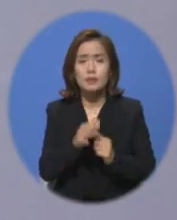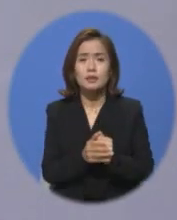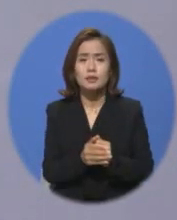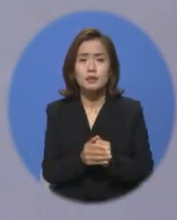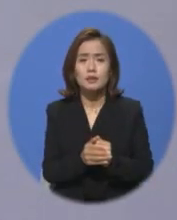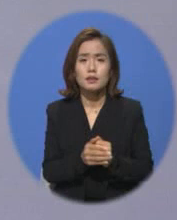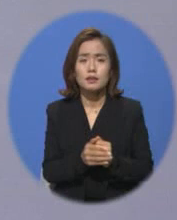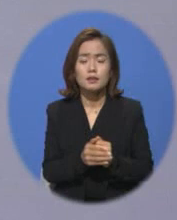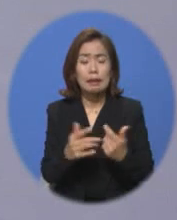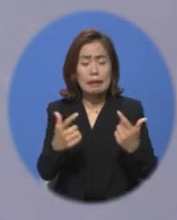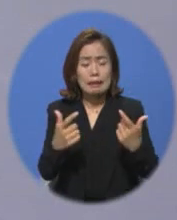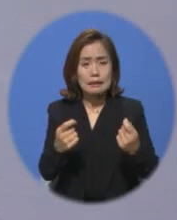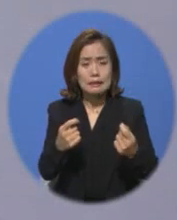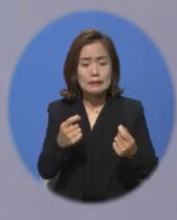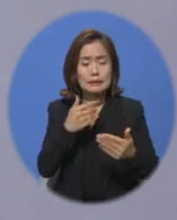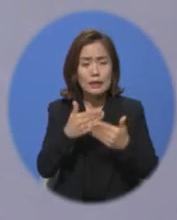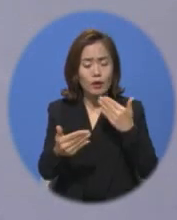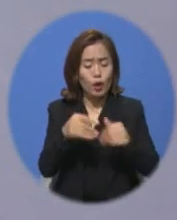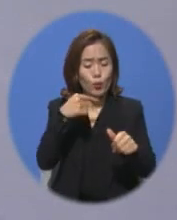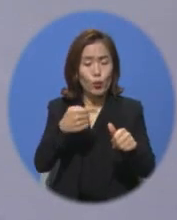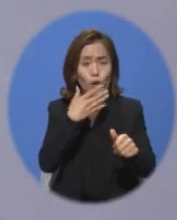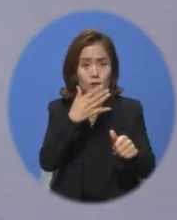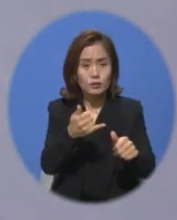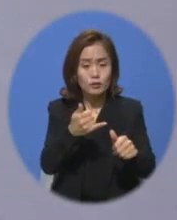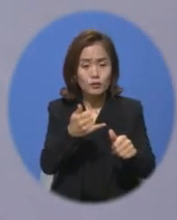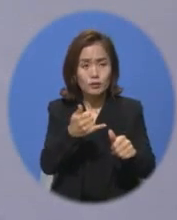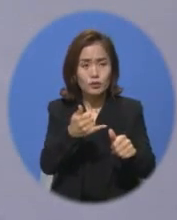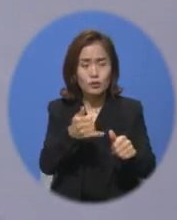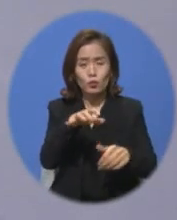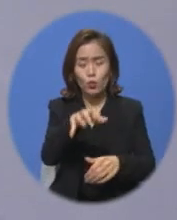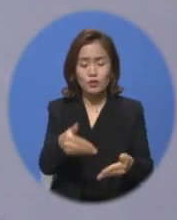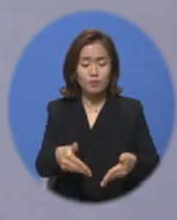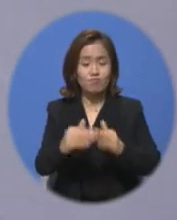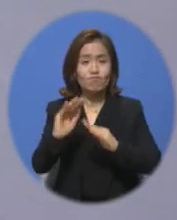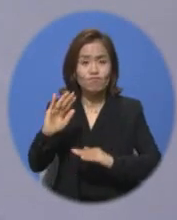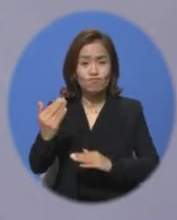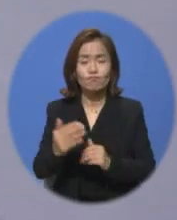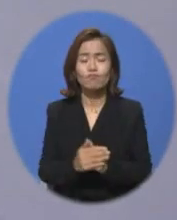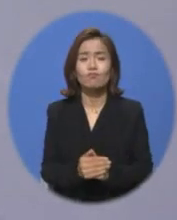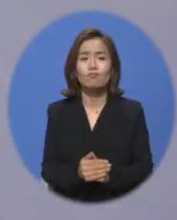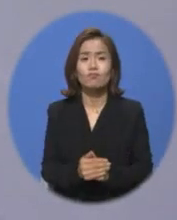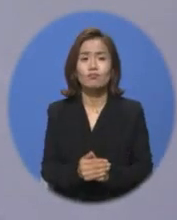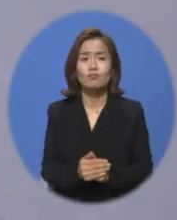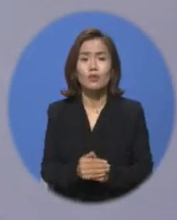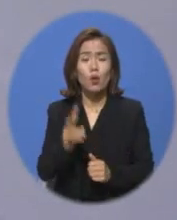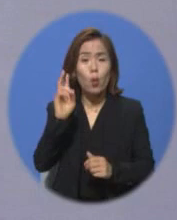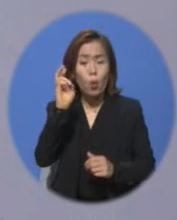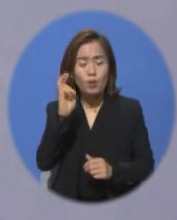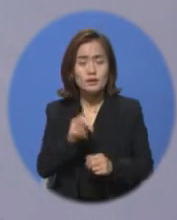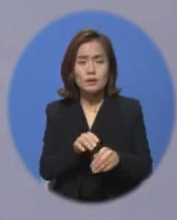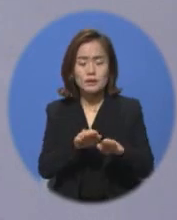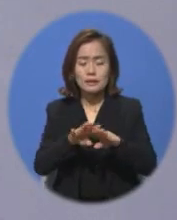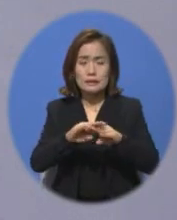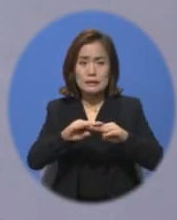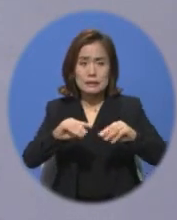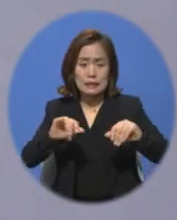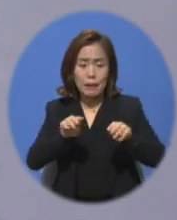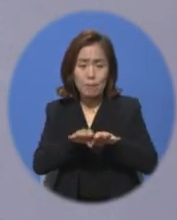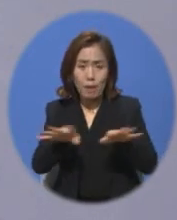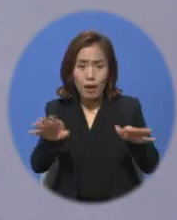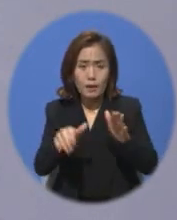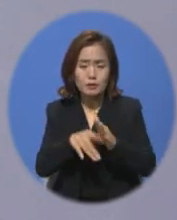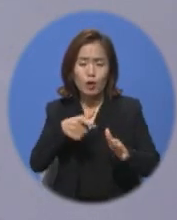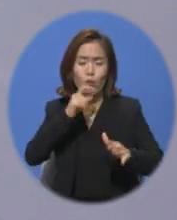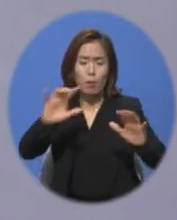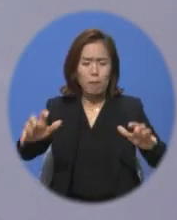다양한재난상황에대비하기위한실질적인경험과훈련을위한여러시설이마련될것입니다 .예를들어,이곳은 시민들